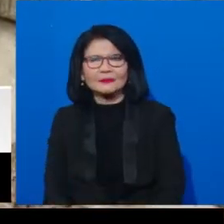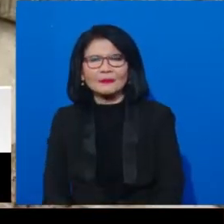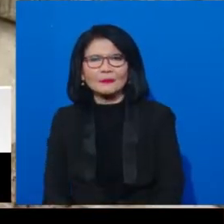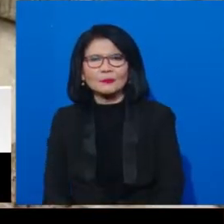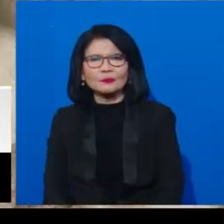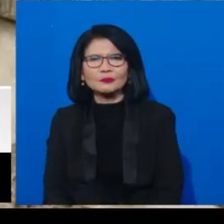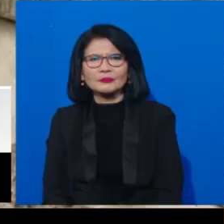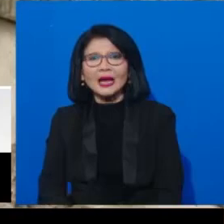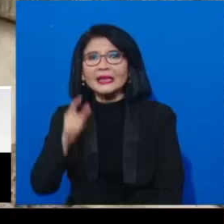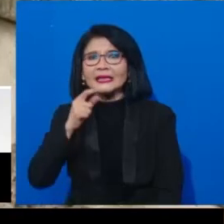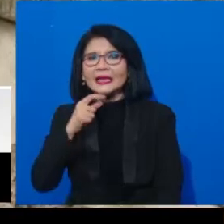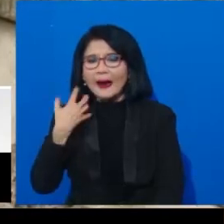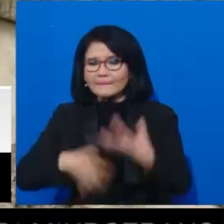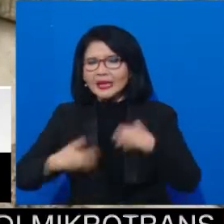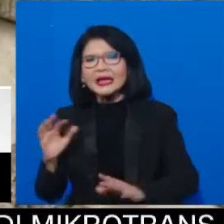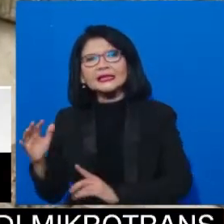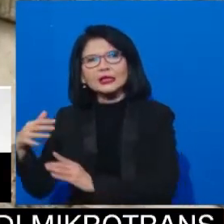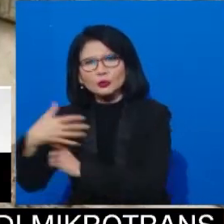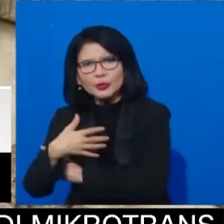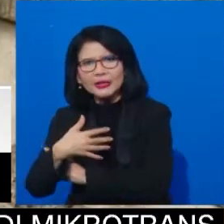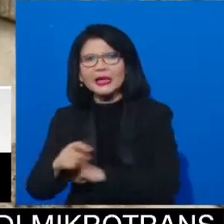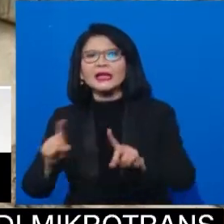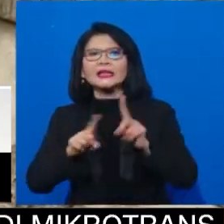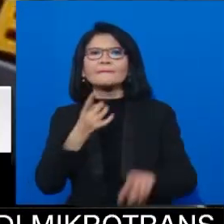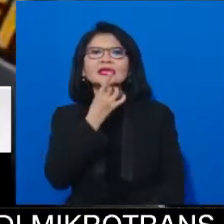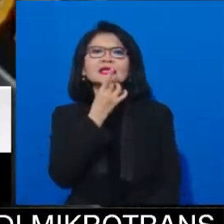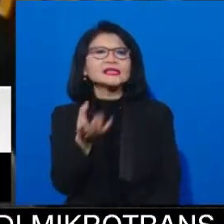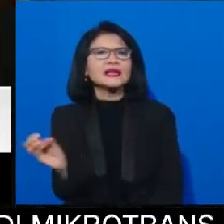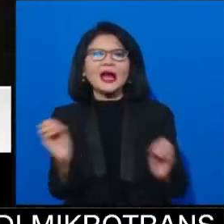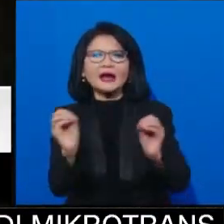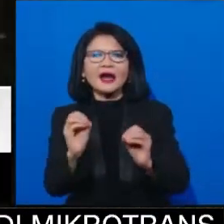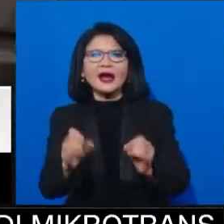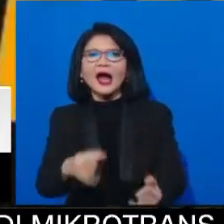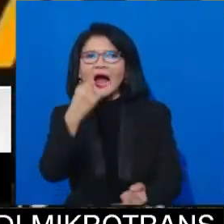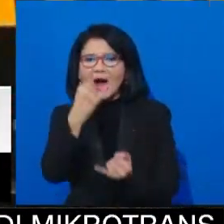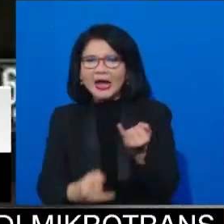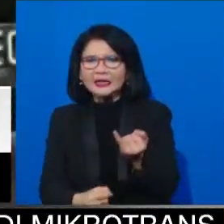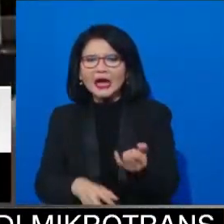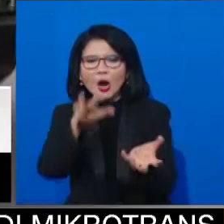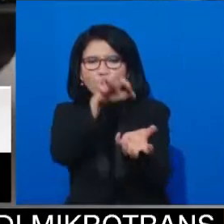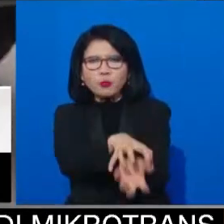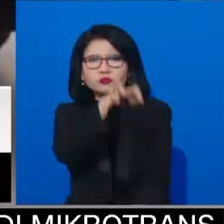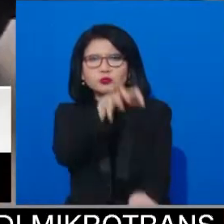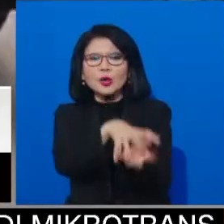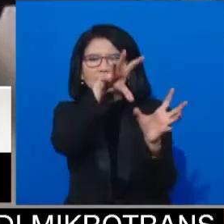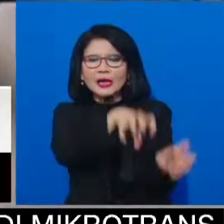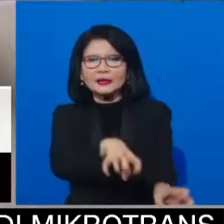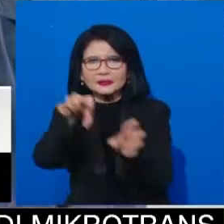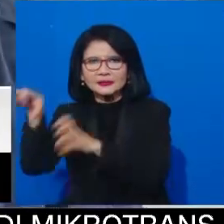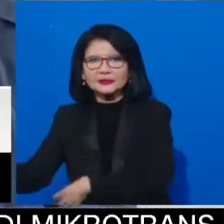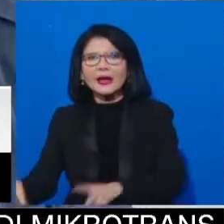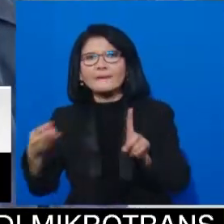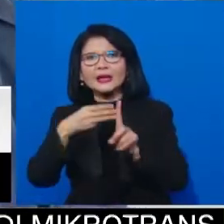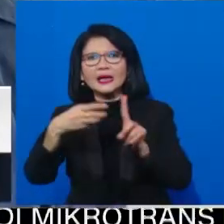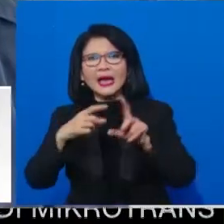Lantaran merupakan satwa dilindungi dan tidak memiliki izin pemeliharaan, akhirnya buaya tersebut diamankan ke pihak BKSDA.